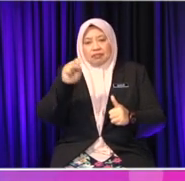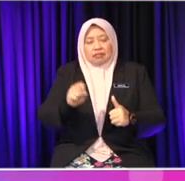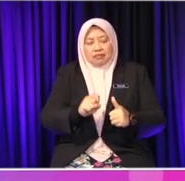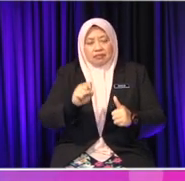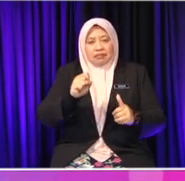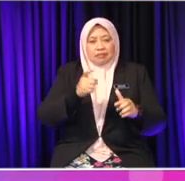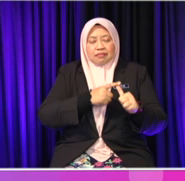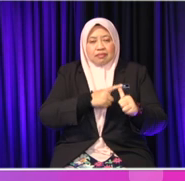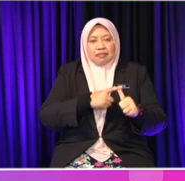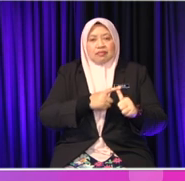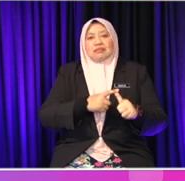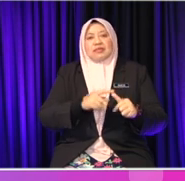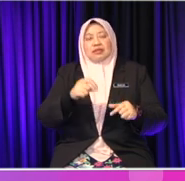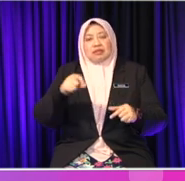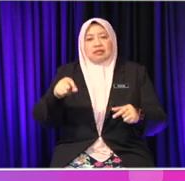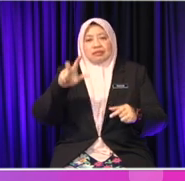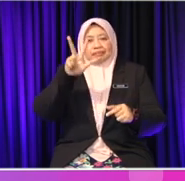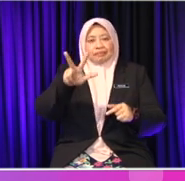perbedaan antara